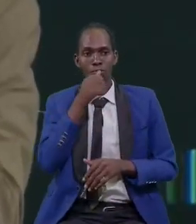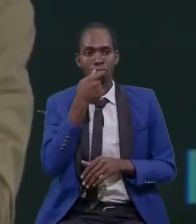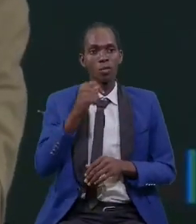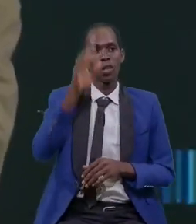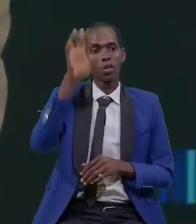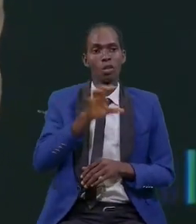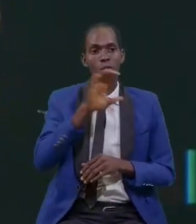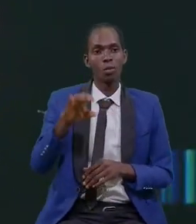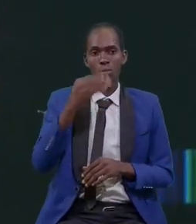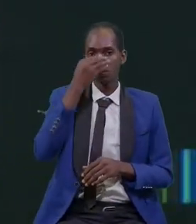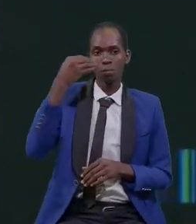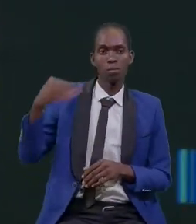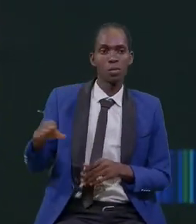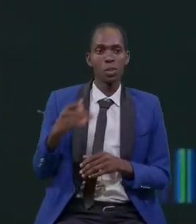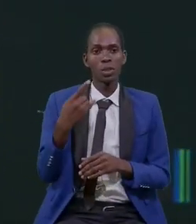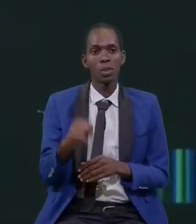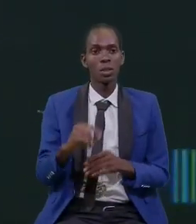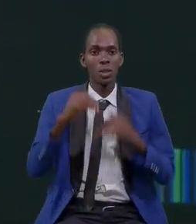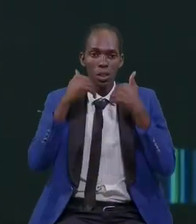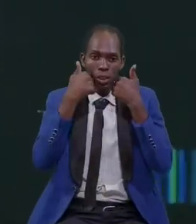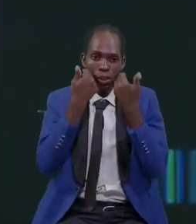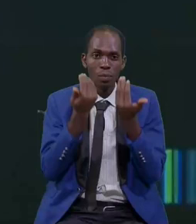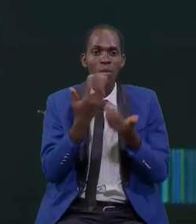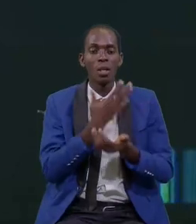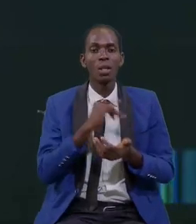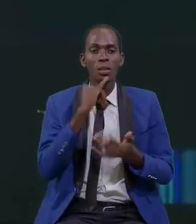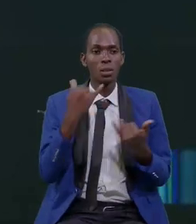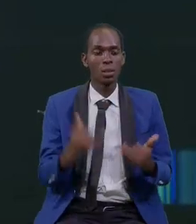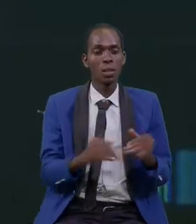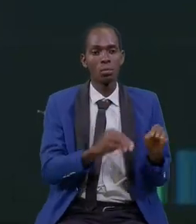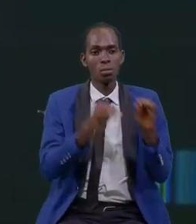l'ignominie et s'est assis à la droite